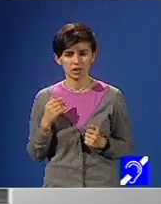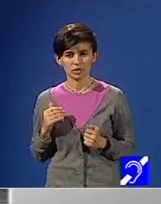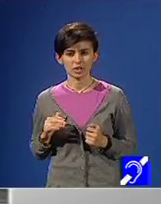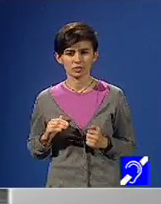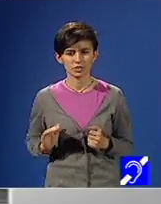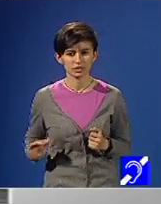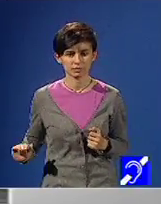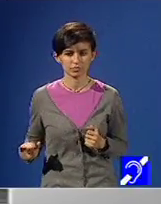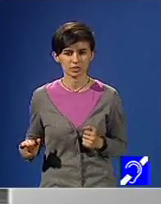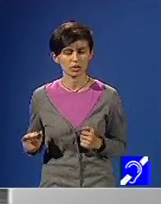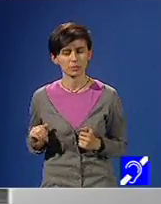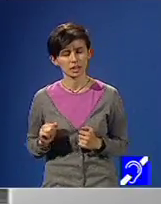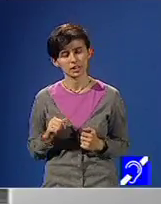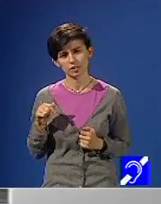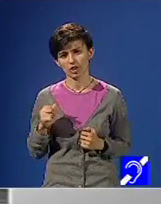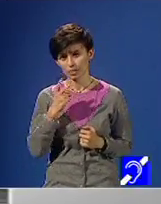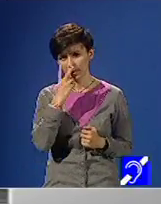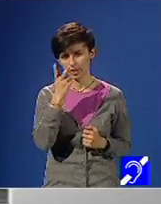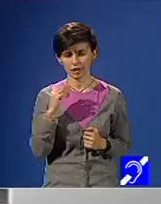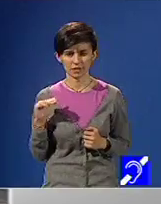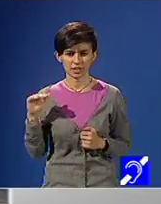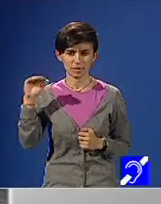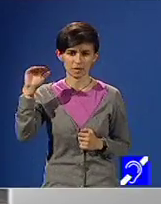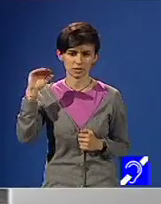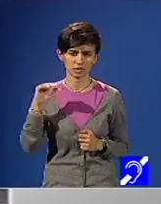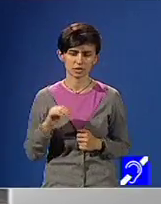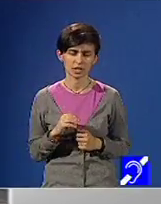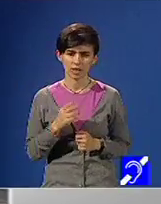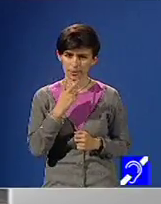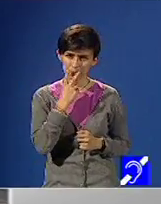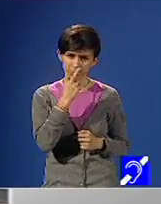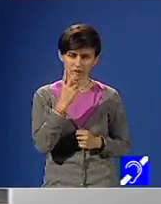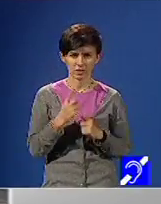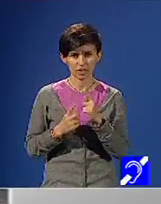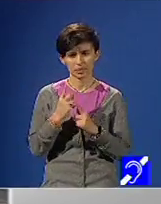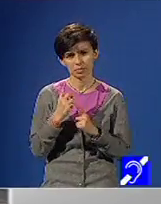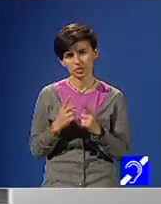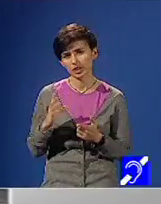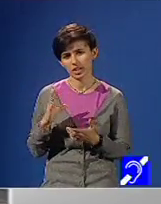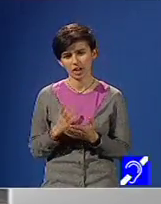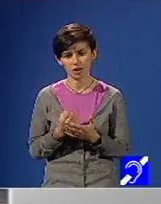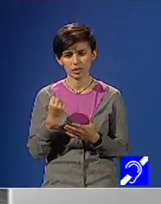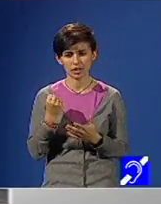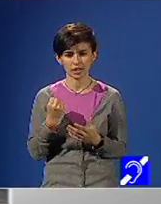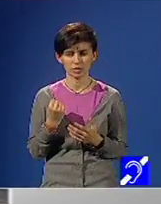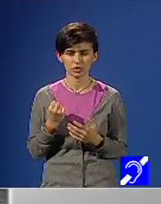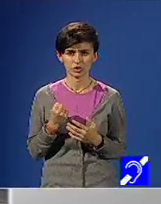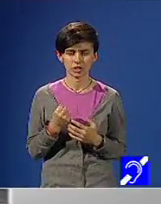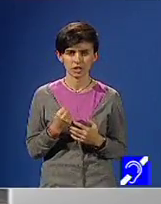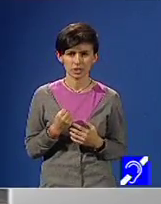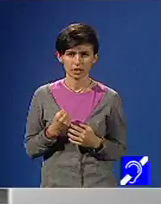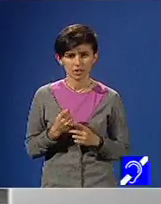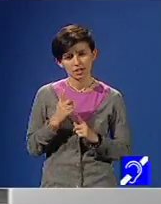om, să-i vezi acum adulți, să-i vezi pe unii dintre ei pe picioarele lor, unii dintre